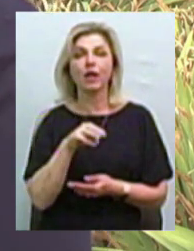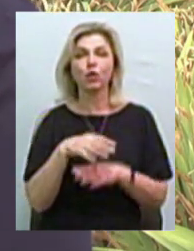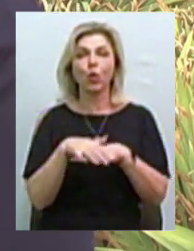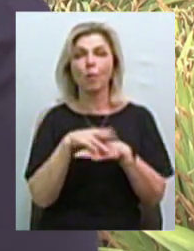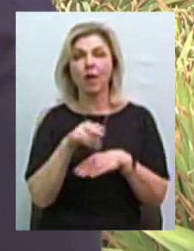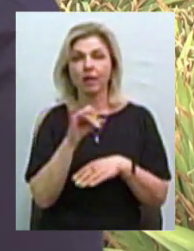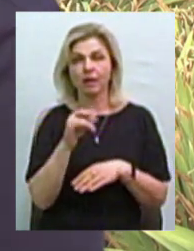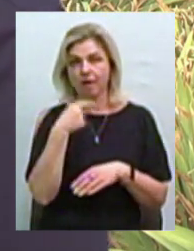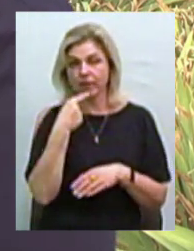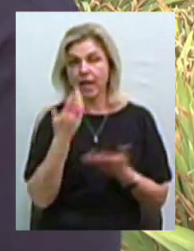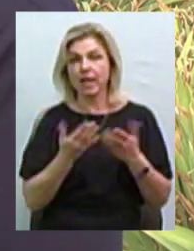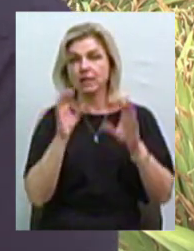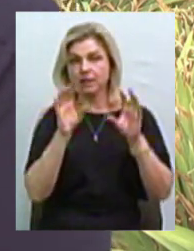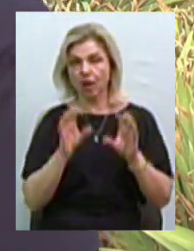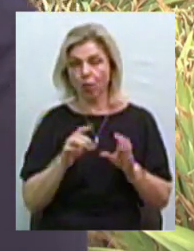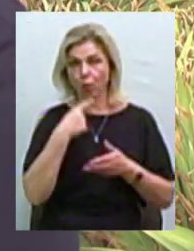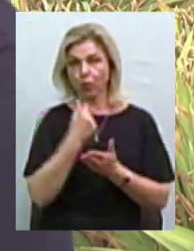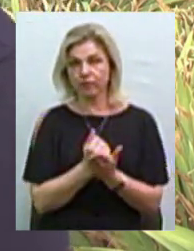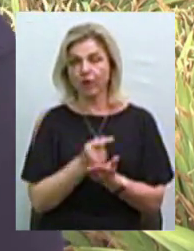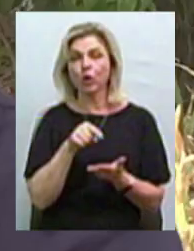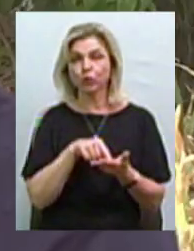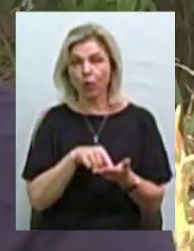Зіневич каже, якщо законопроект затвердять у тому